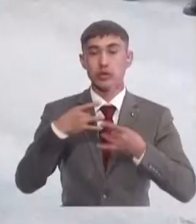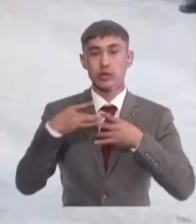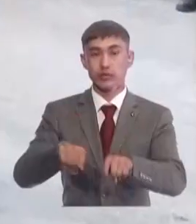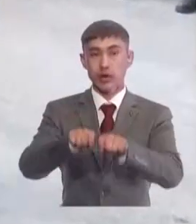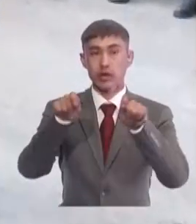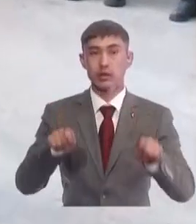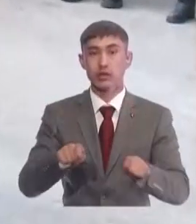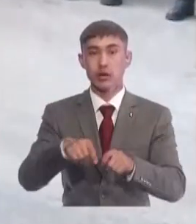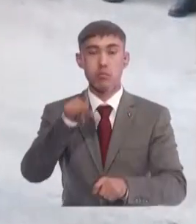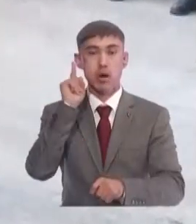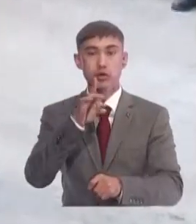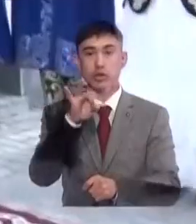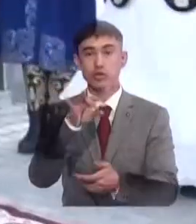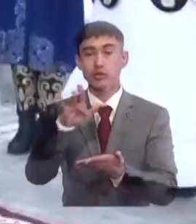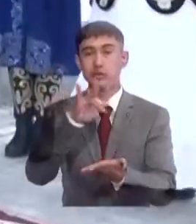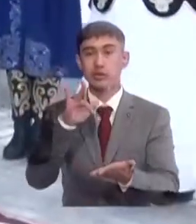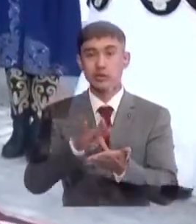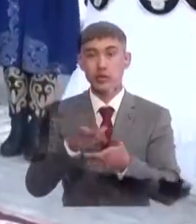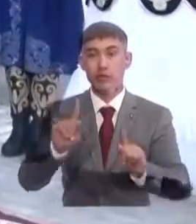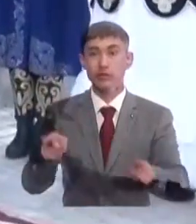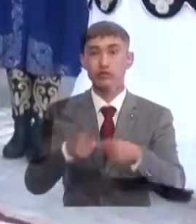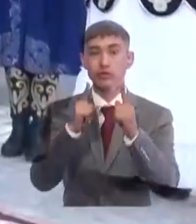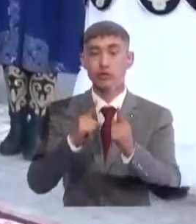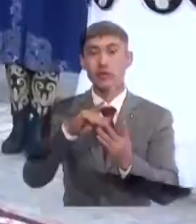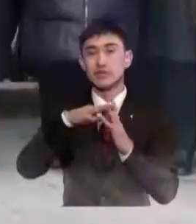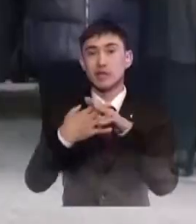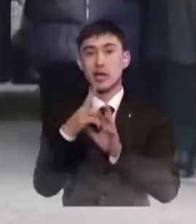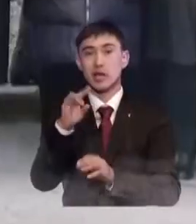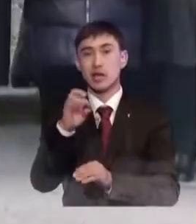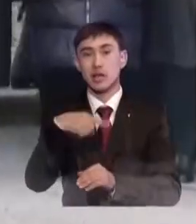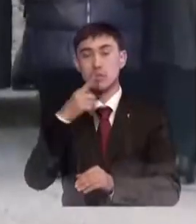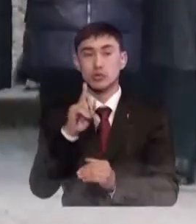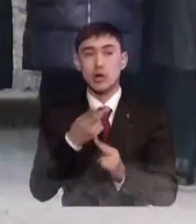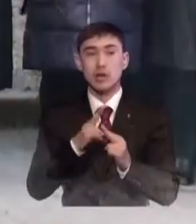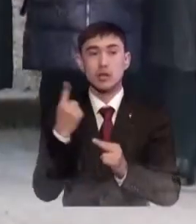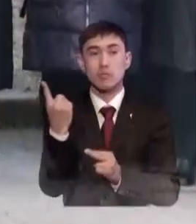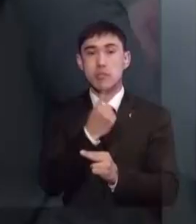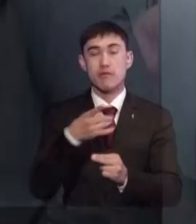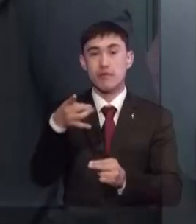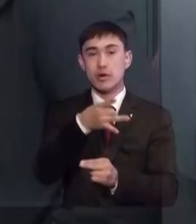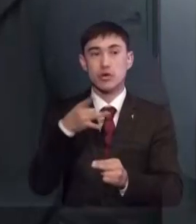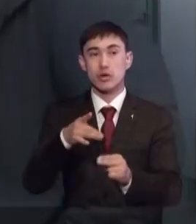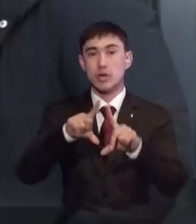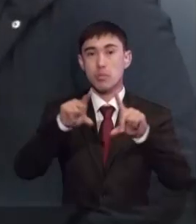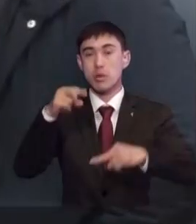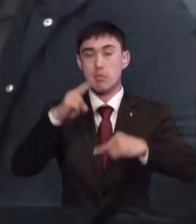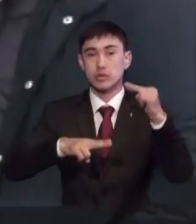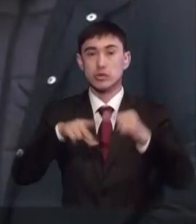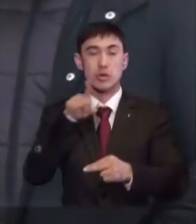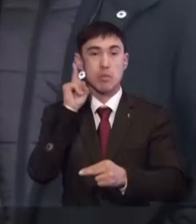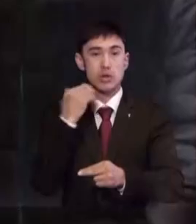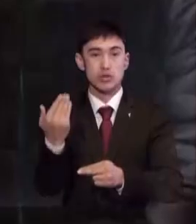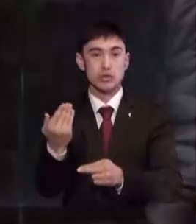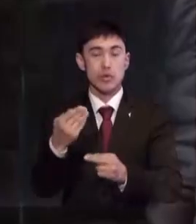торжественном открытии здания молодежного ресурсного центра, возведенного в селе Киген. Стоит отметить, что это первый в регионе объект, построенный для